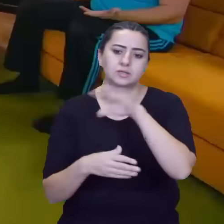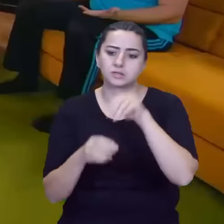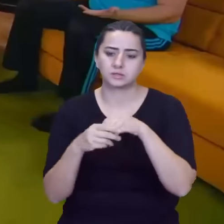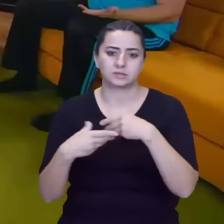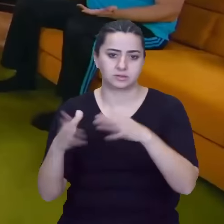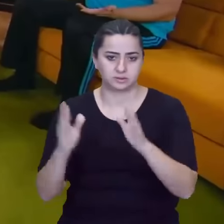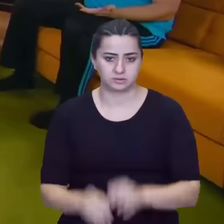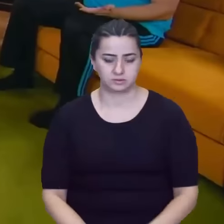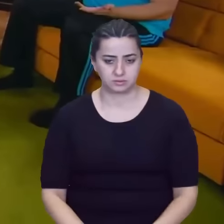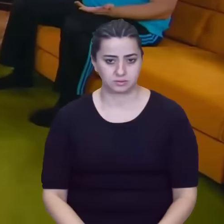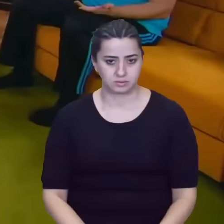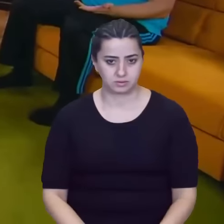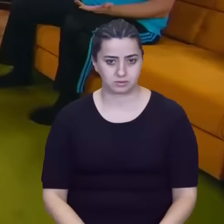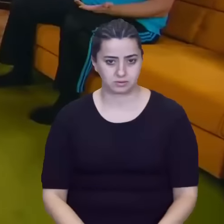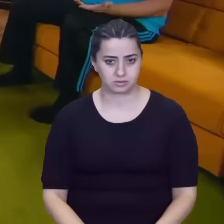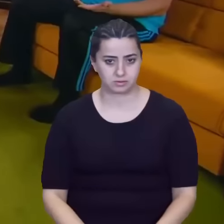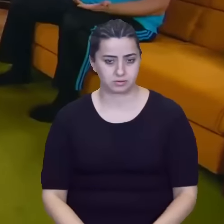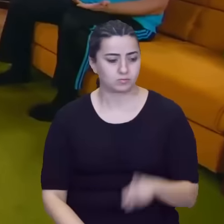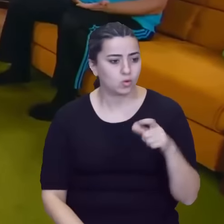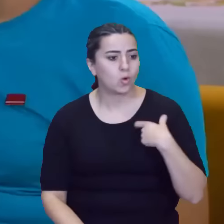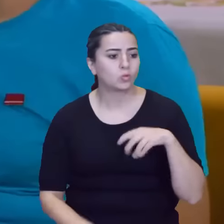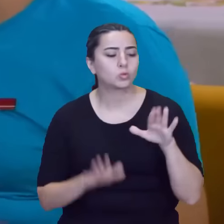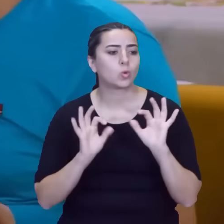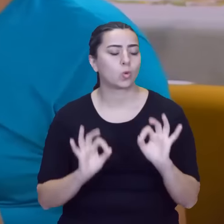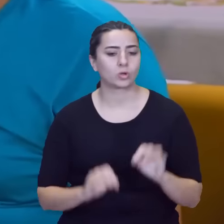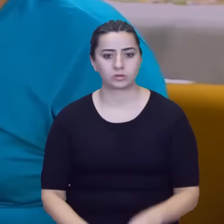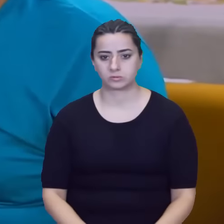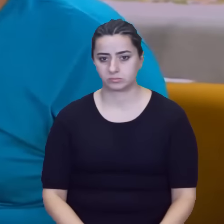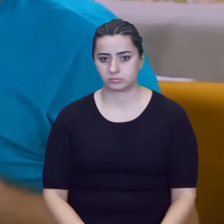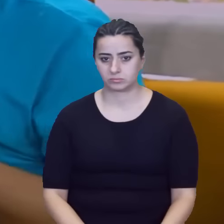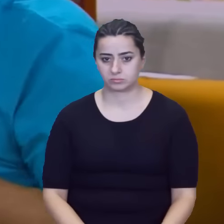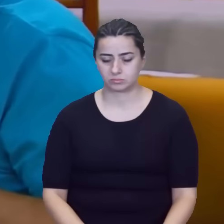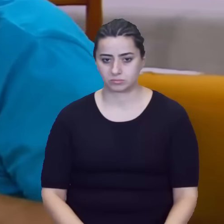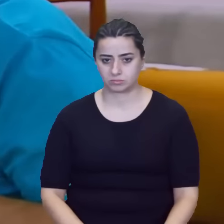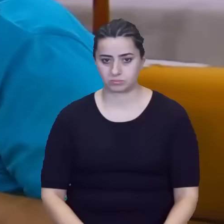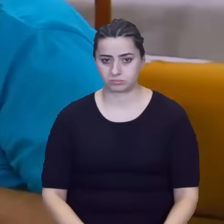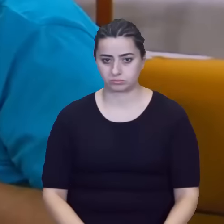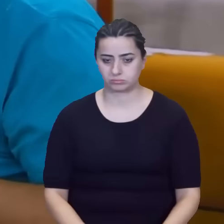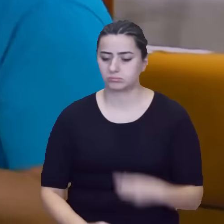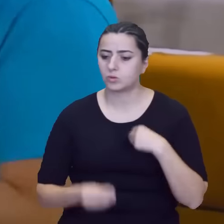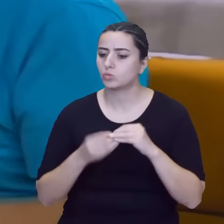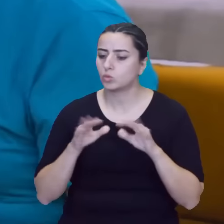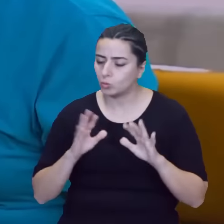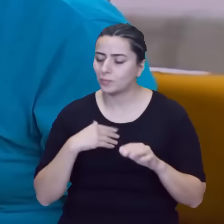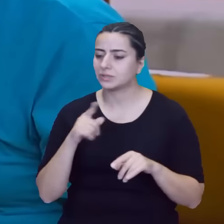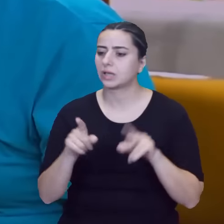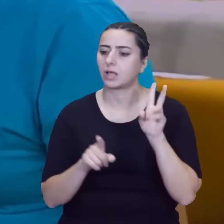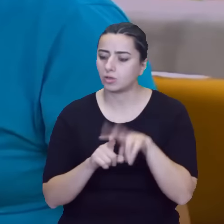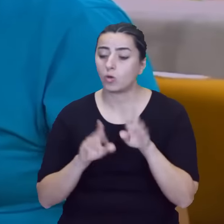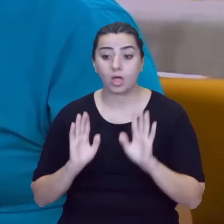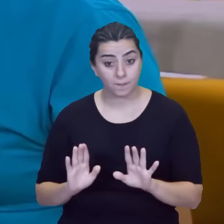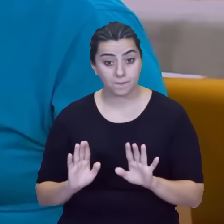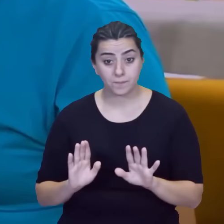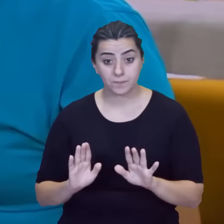araya. Çağatay, bu özel bir kuş. Abla, bak benim için sorun yok, sana katılıyorum.